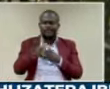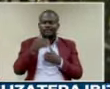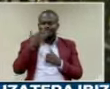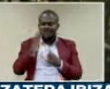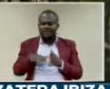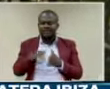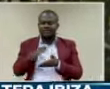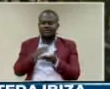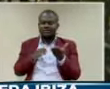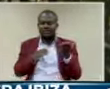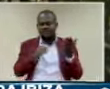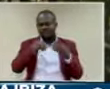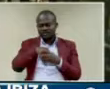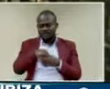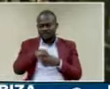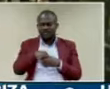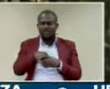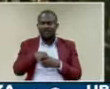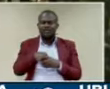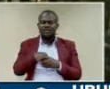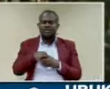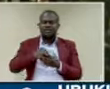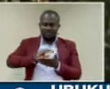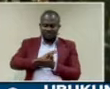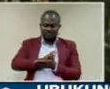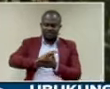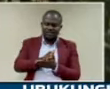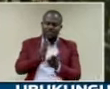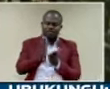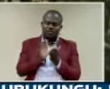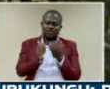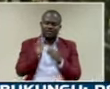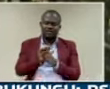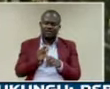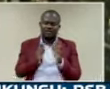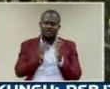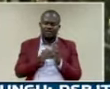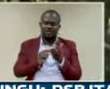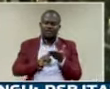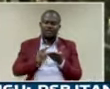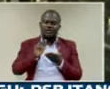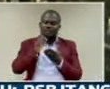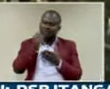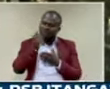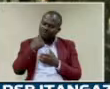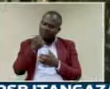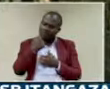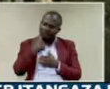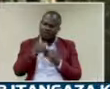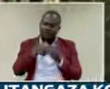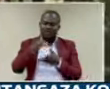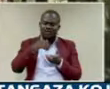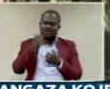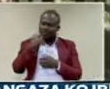nabi, birimo imyumbati, barashizemo imyumbati myinshi kandi ari dukoresha ibigori, ari